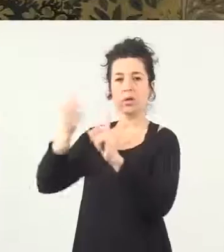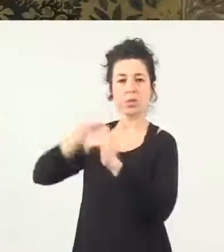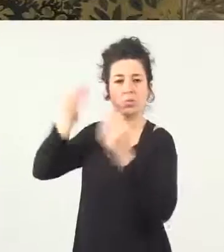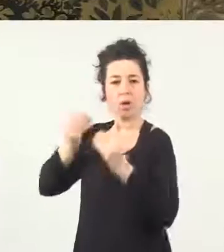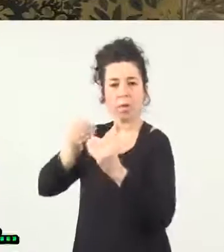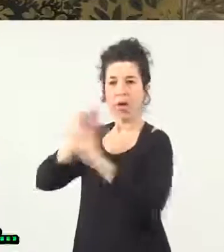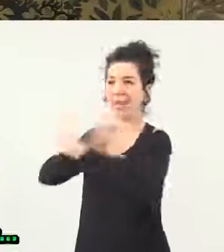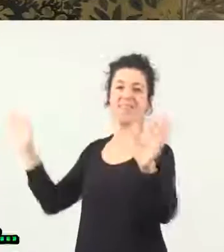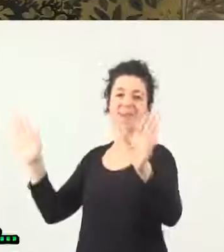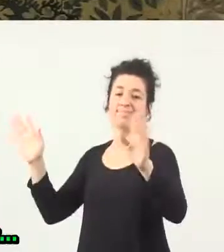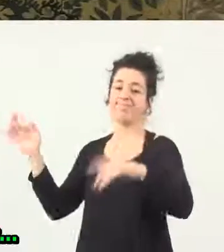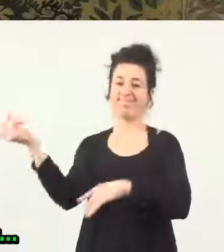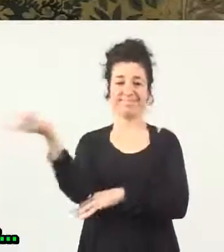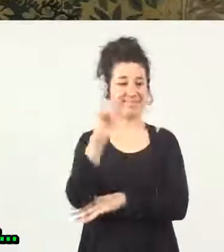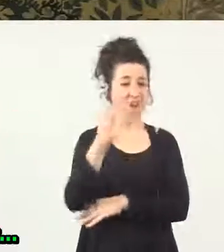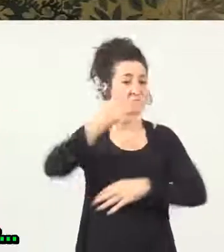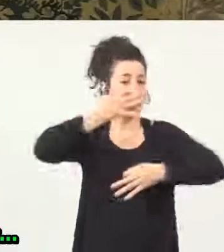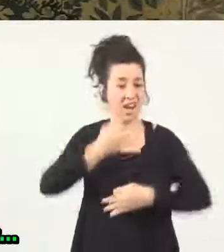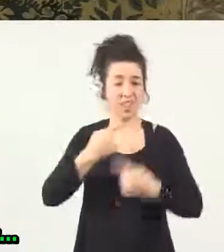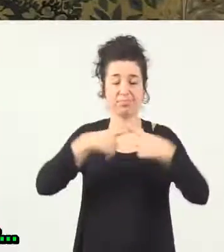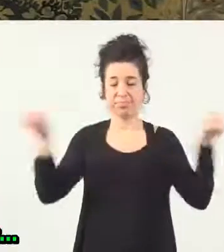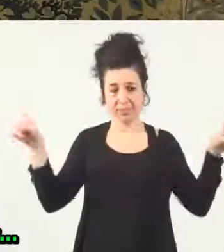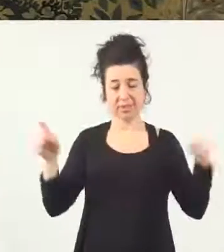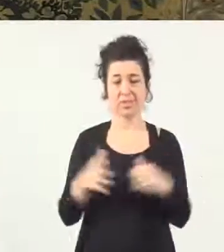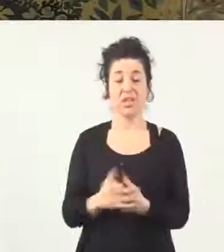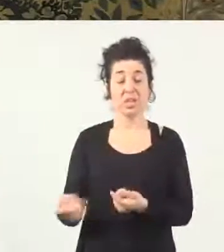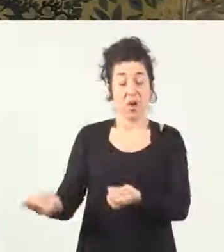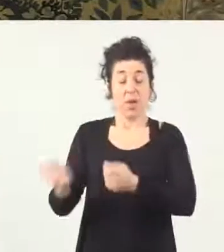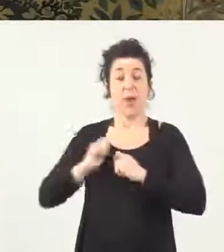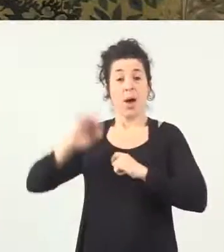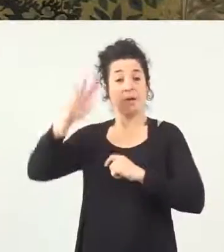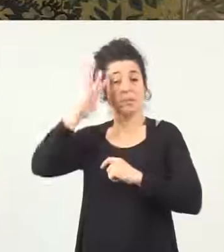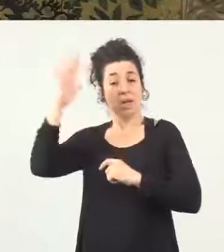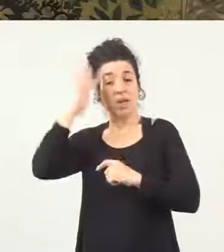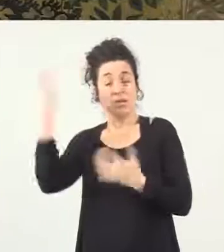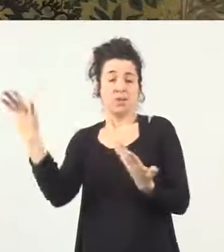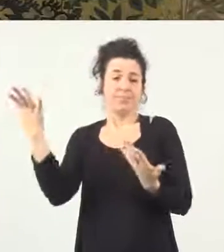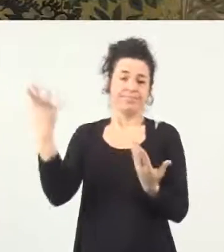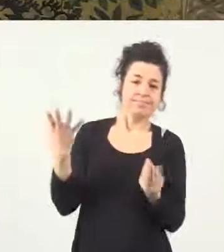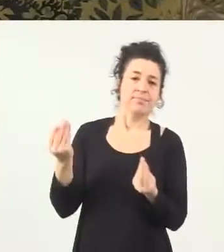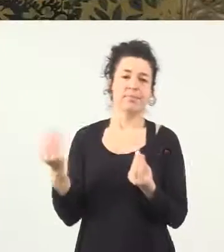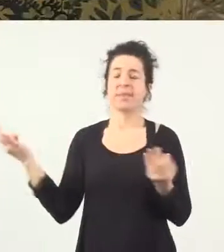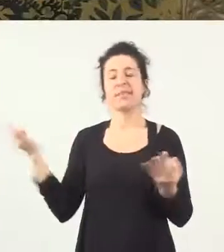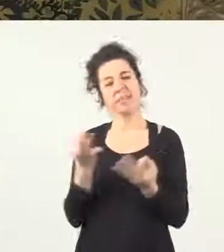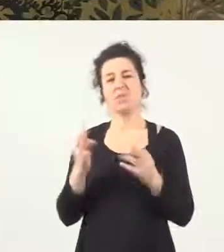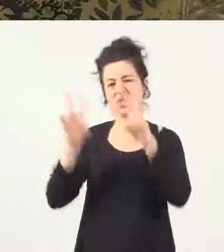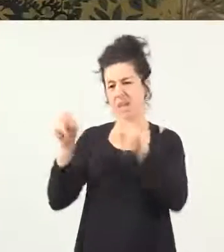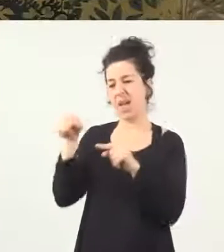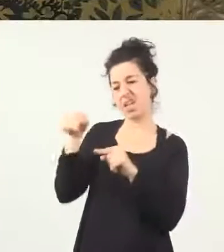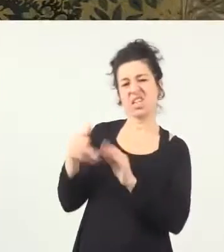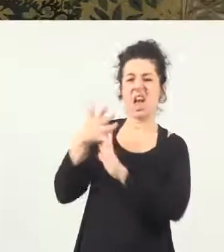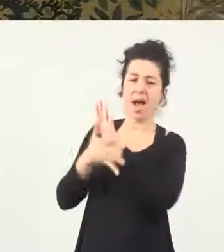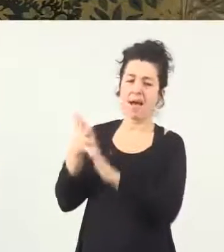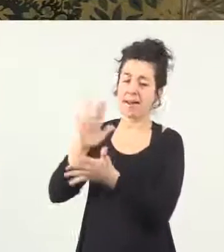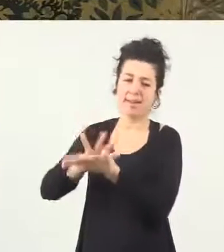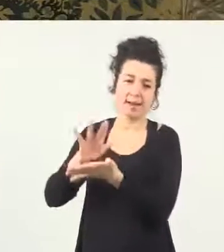ezetz. Orduan, bueno, ba, horrek ere sortzen du ilusio bat, ez da, nire ustez, bueno, honetaz nire ustez itsegin behar da lasai, eta bueno,